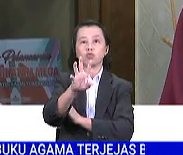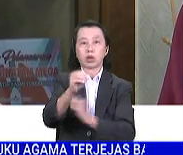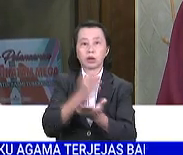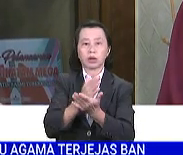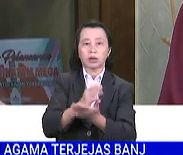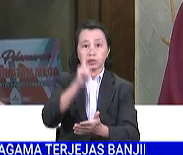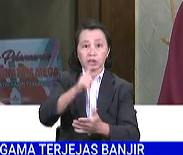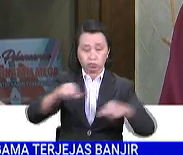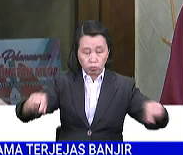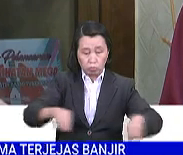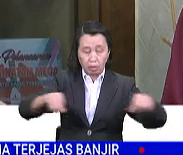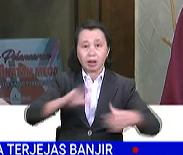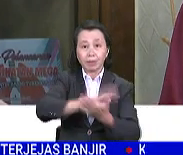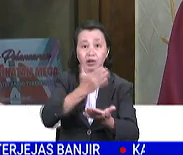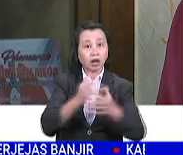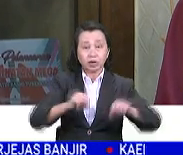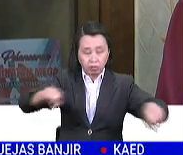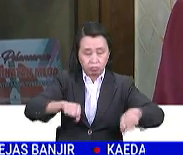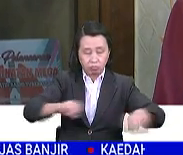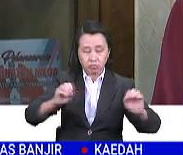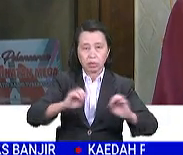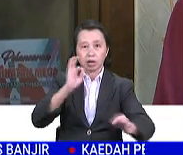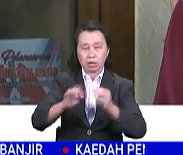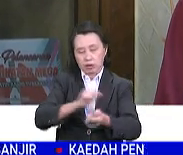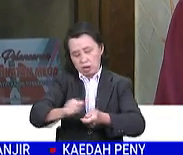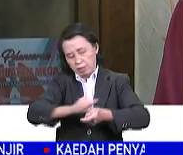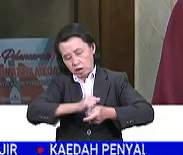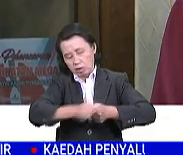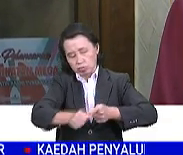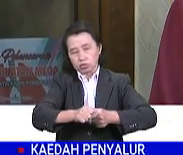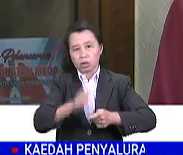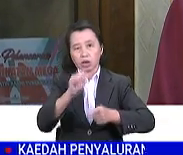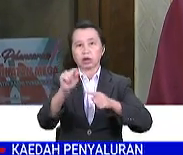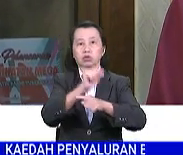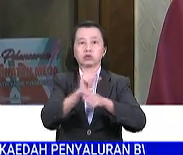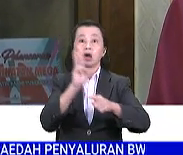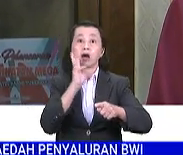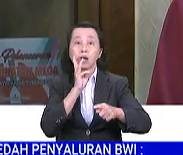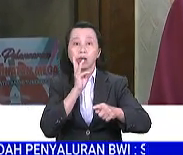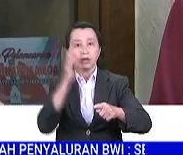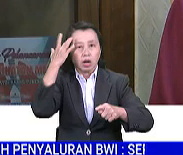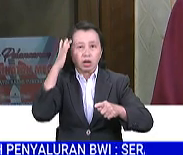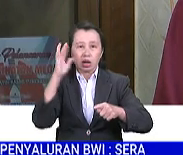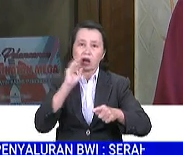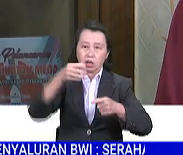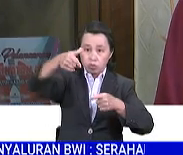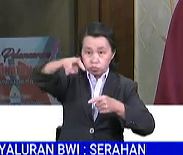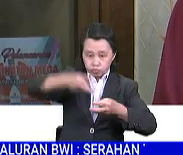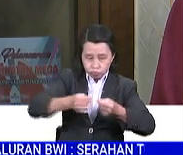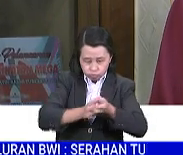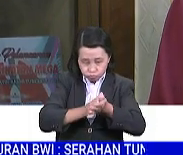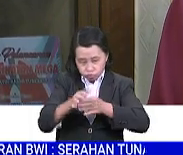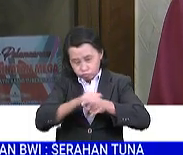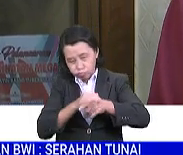mentah, tidak dimasak. Yang kedua, kalaupun kita nak basuh ulam tadi, kita akan menggunakan air yang kita tak pasti. Mungkin air dah